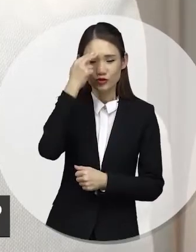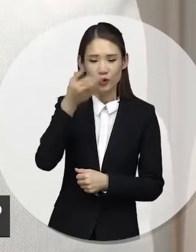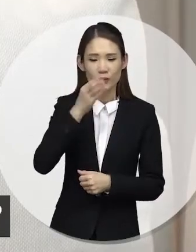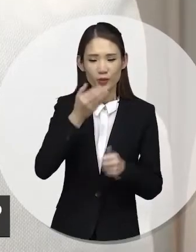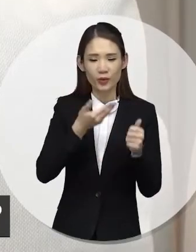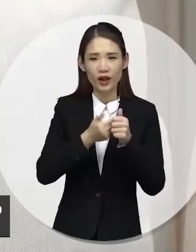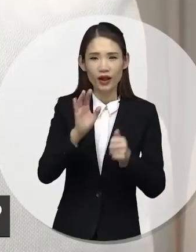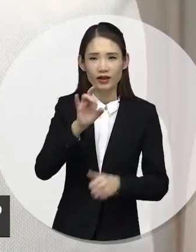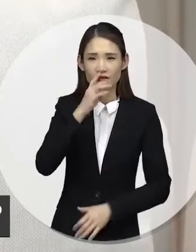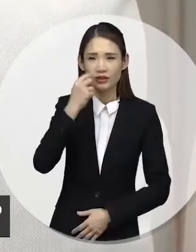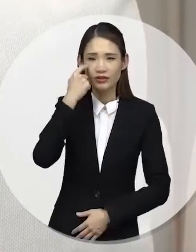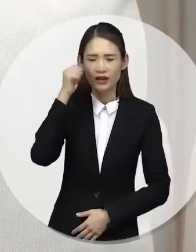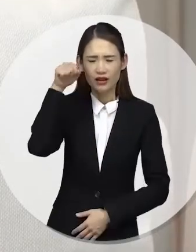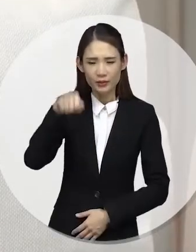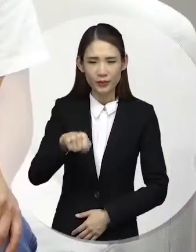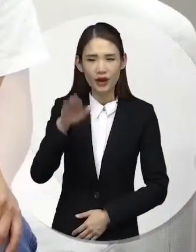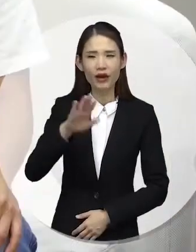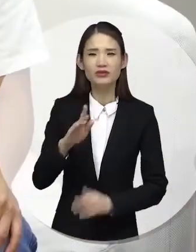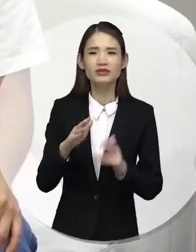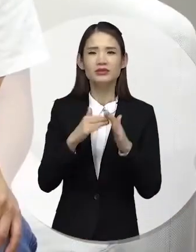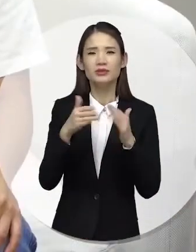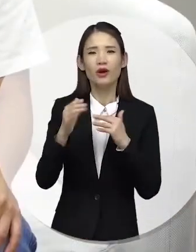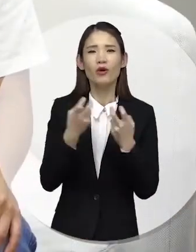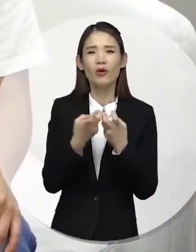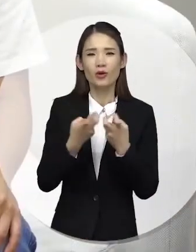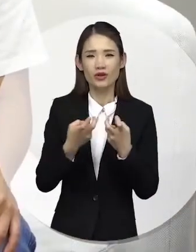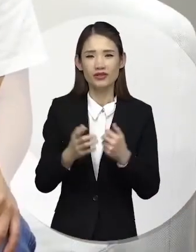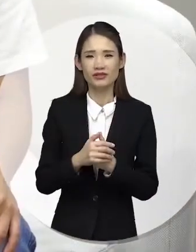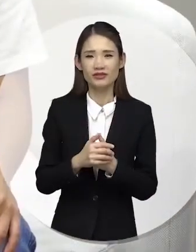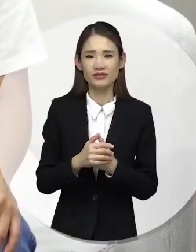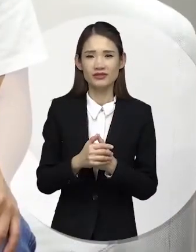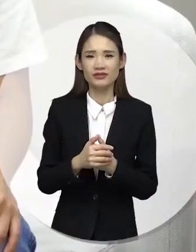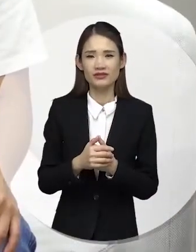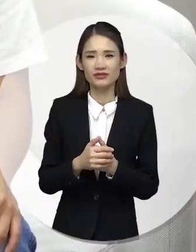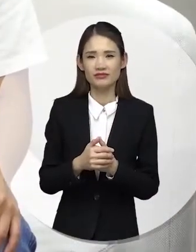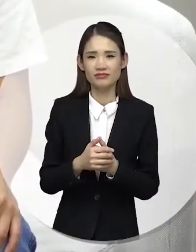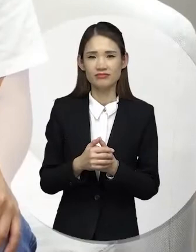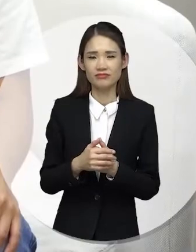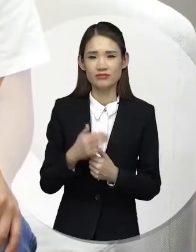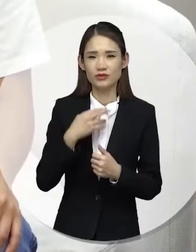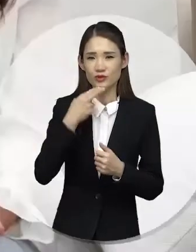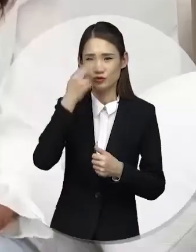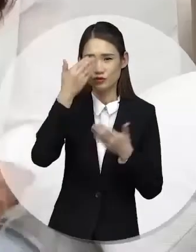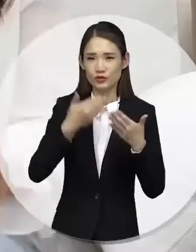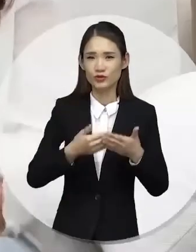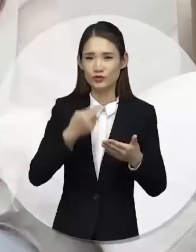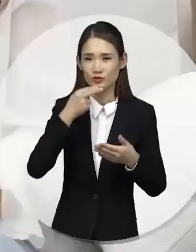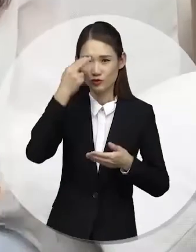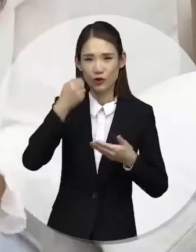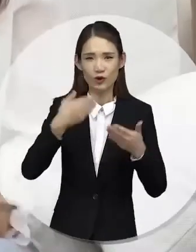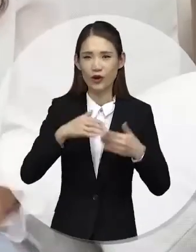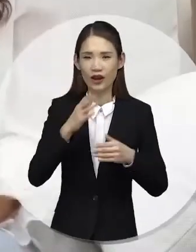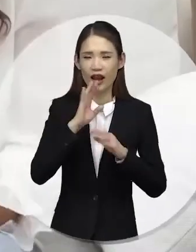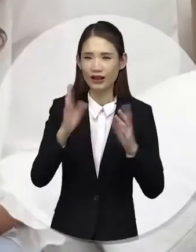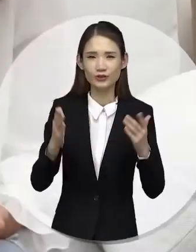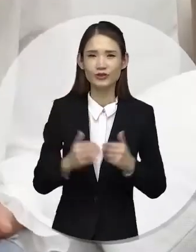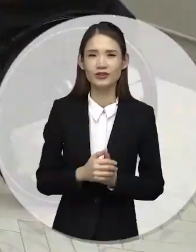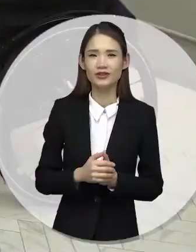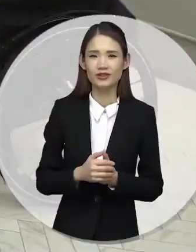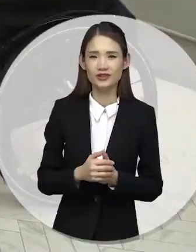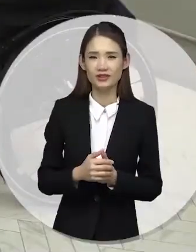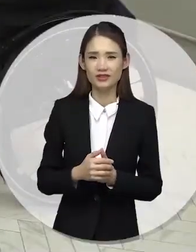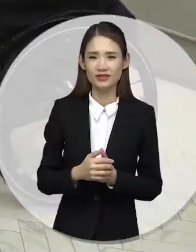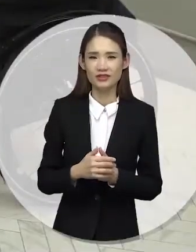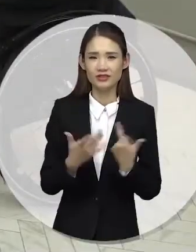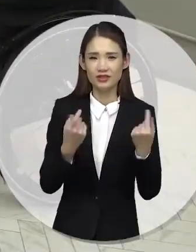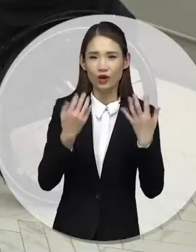안 돼, 안 돼. 더 눈 나빠지면 어떡해. 너 집에 어떡해 가. 막 진짜 그래요, 진짜 그래요. 술 안 줘요. 저 술 먹고 싶은데 술을 안 줘요.